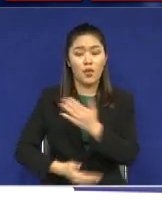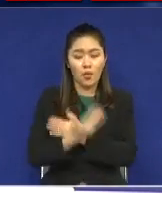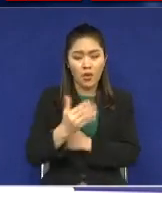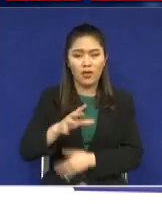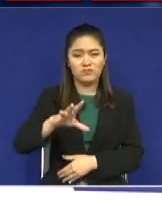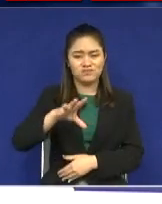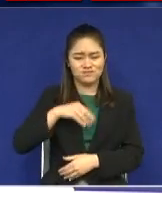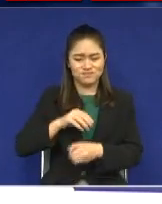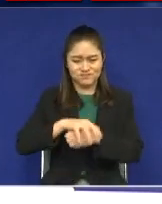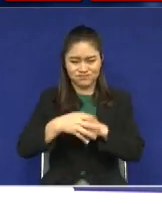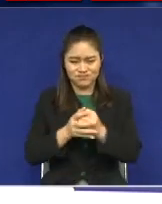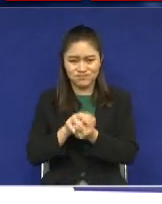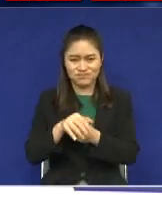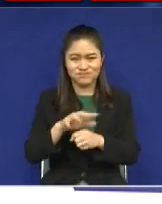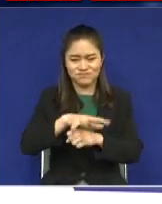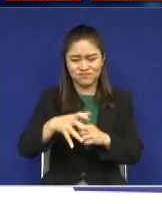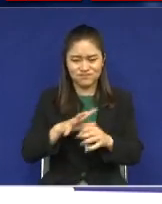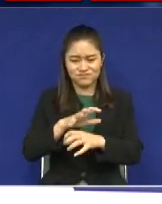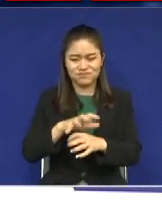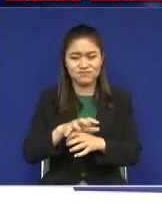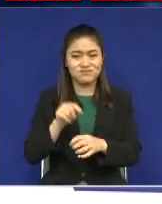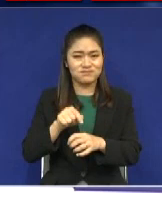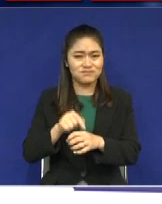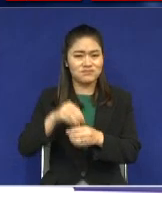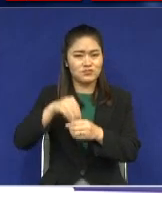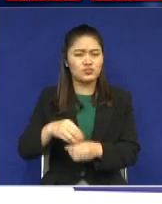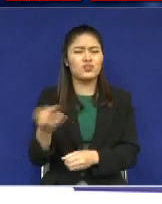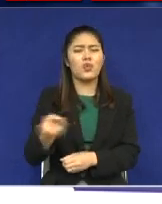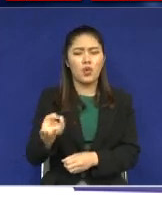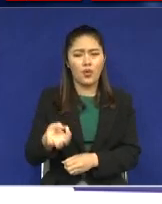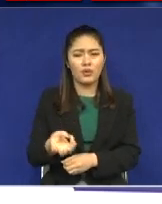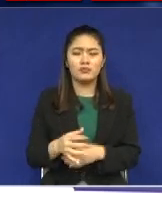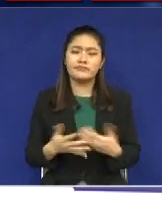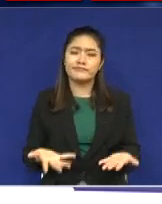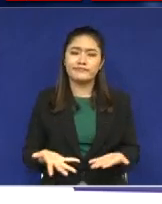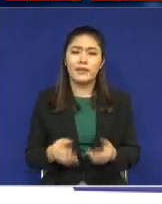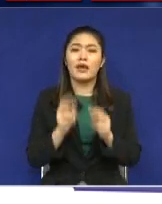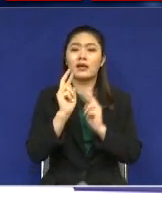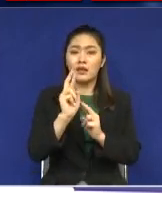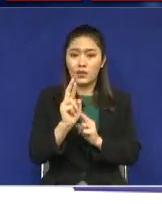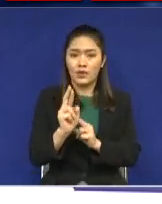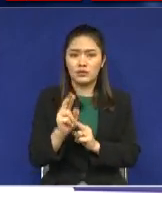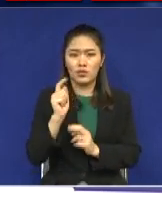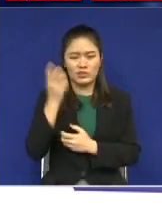ปนเปื้อนเชื้อติดมาด้วยเนี่ยน้อยมากๆครับเพราะฉะนั้นก็แค่ระมัดระวังแต่ไม่ถึงกับต้องกังวลมากครับ